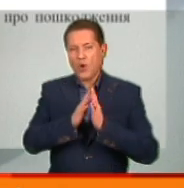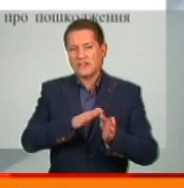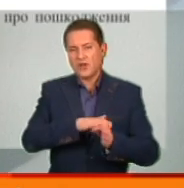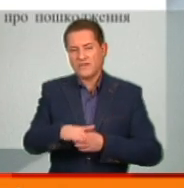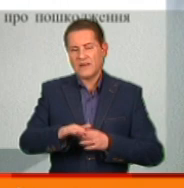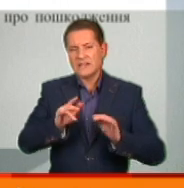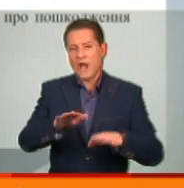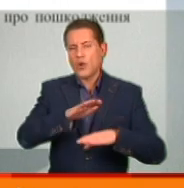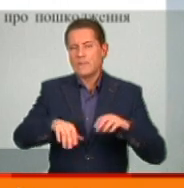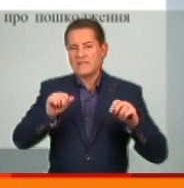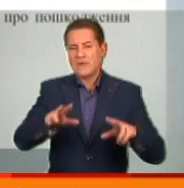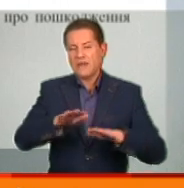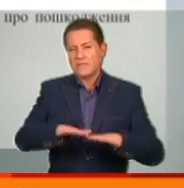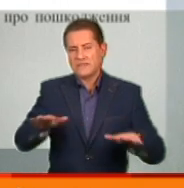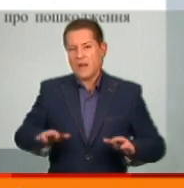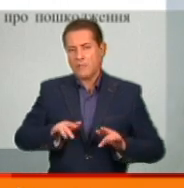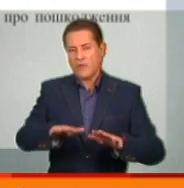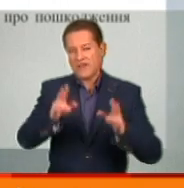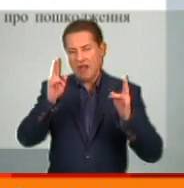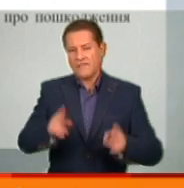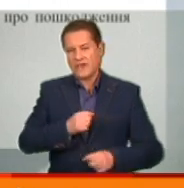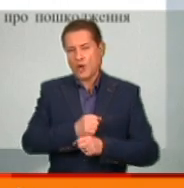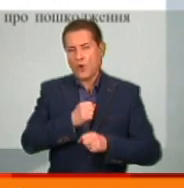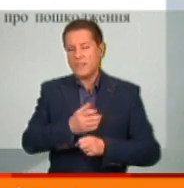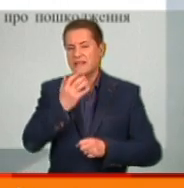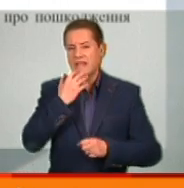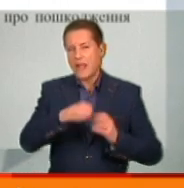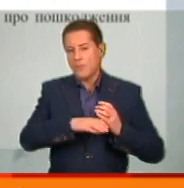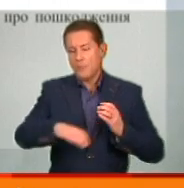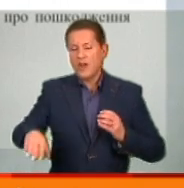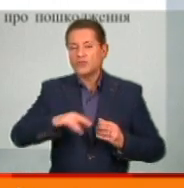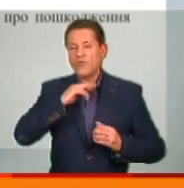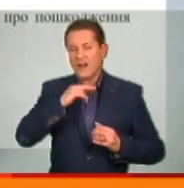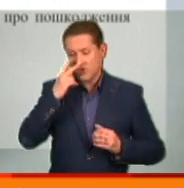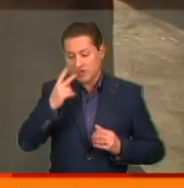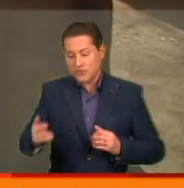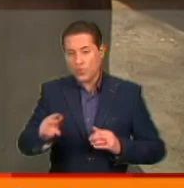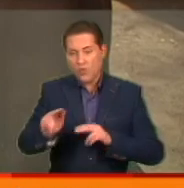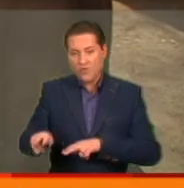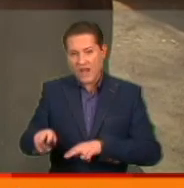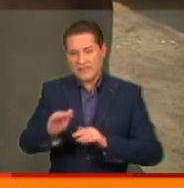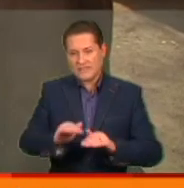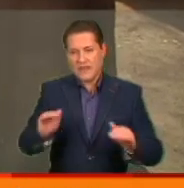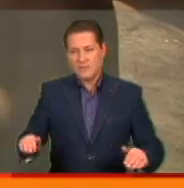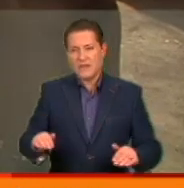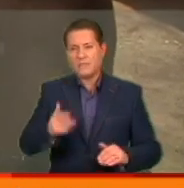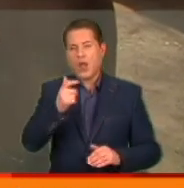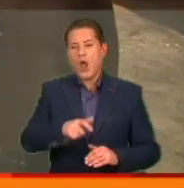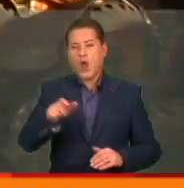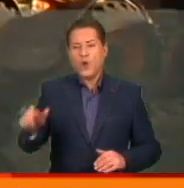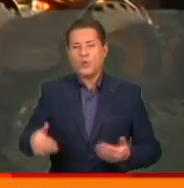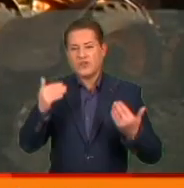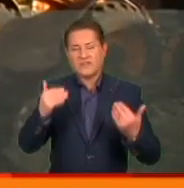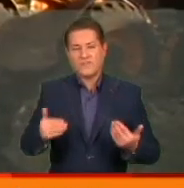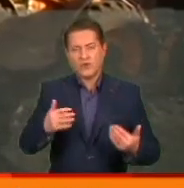дотримуватися заходів безпеки в місцях проведення аварійних робіт на тепломережах. Уважно слідкувати за дітьми. Місцеві мешканці сьогоднішні